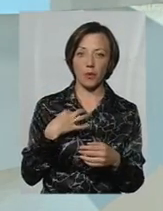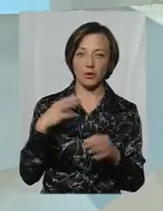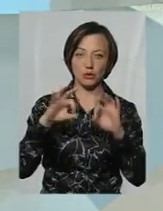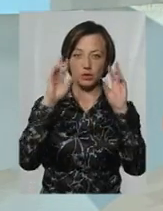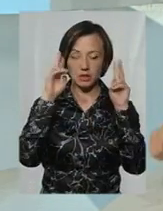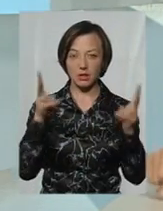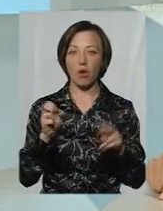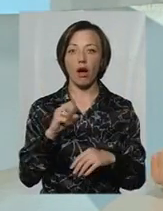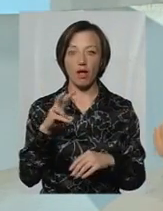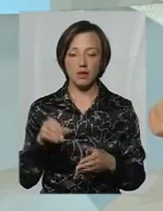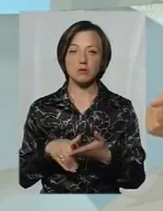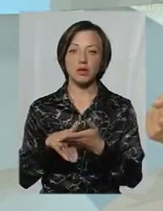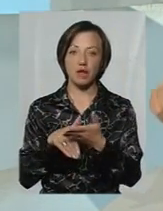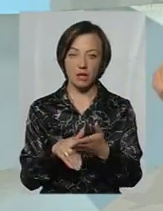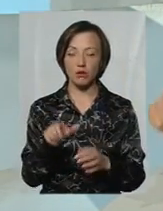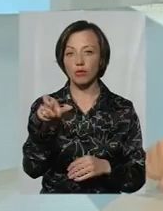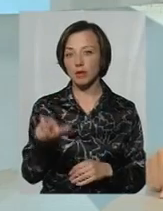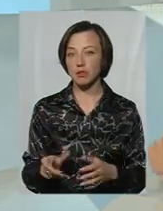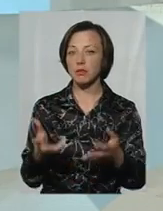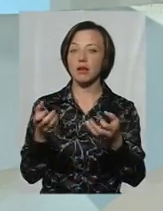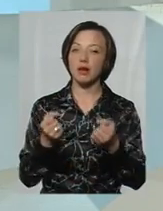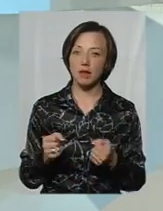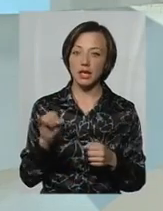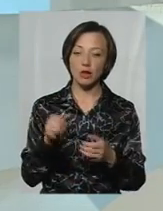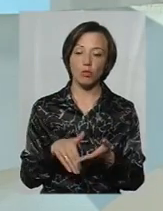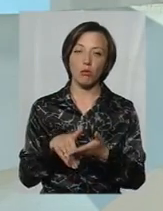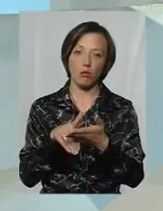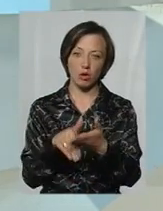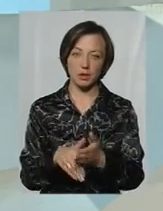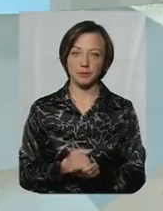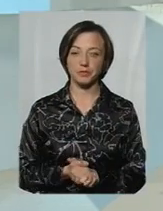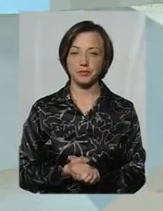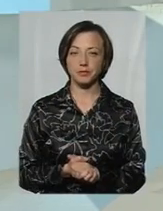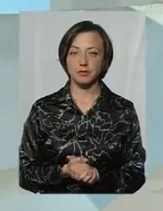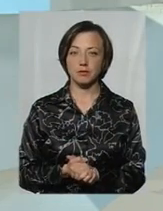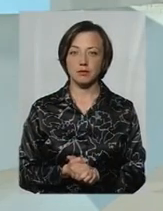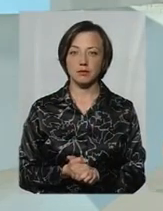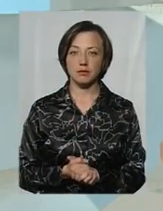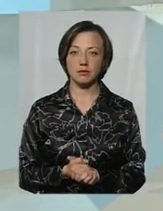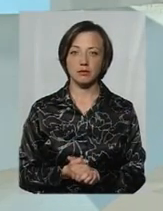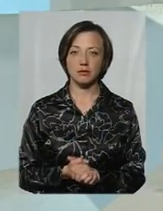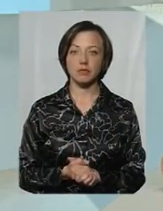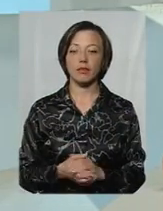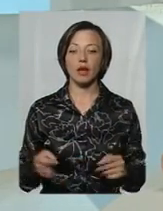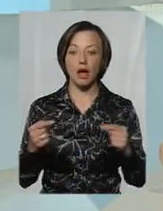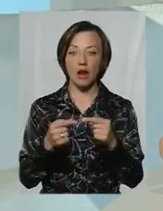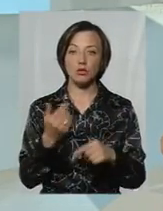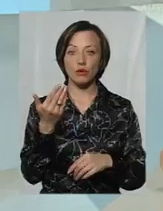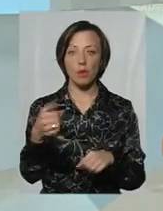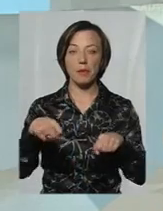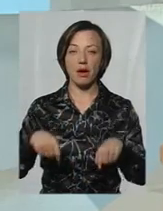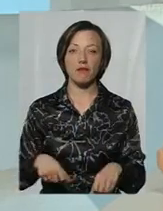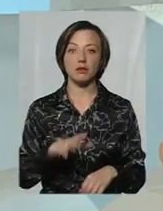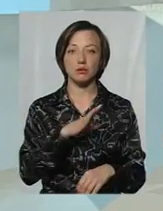не знаю, а й сприяти, аби громадянина прийняли і допомогли, якраз аби його права